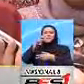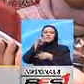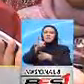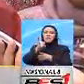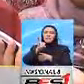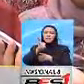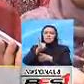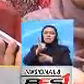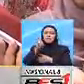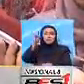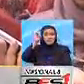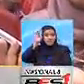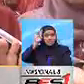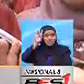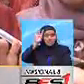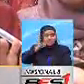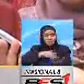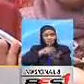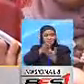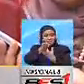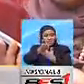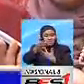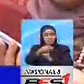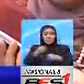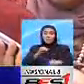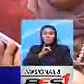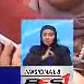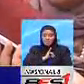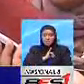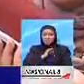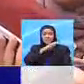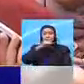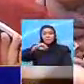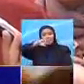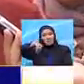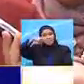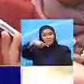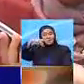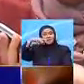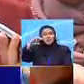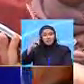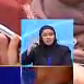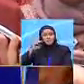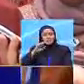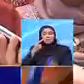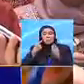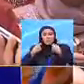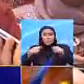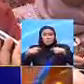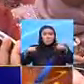InsyaAllah, menerusi pejabat saya dan juga Jabatan Perdana Menteri, kita akan cuba tahun